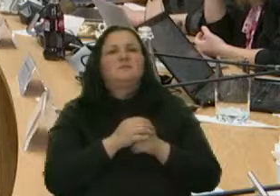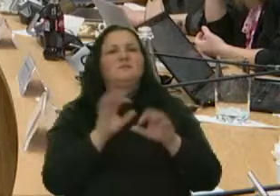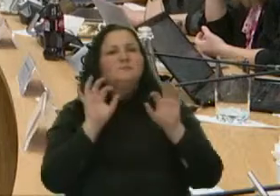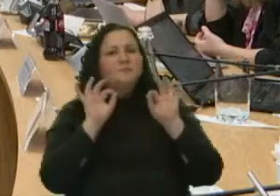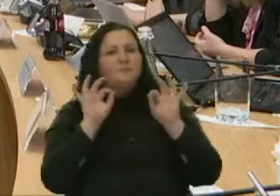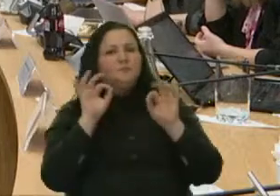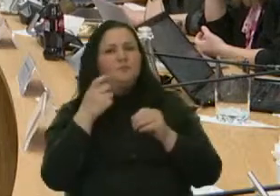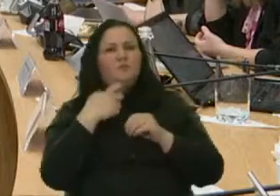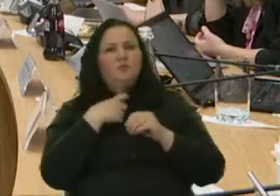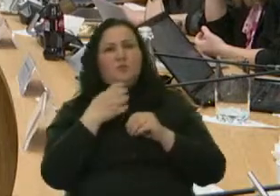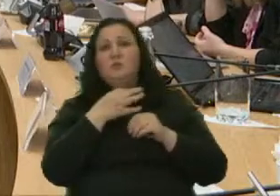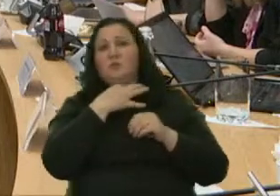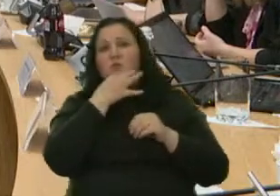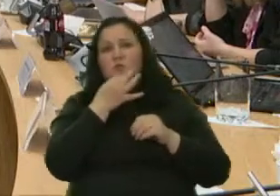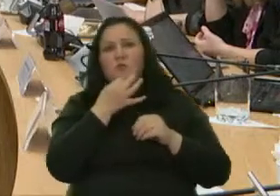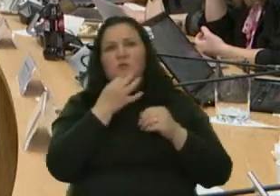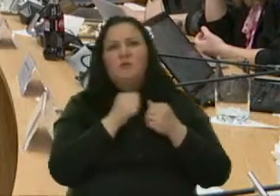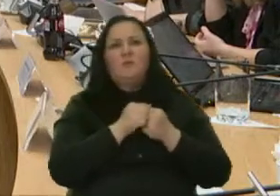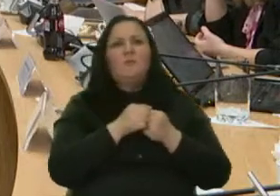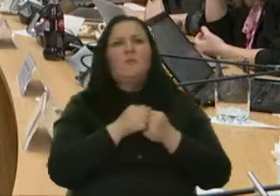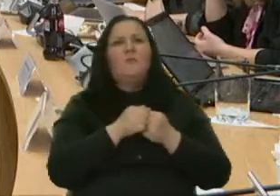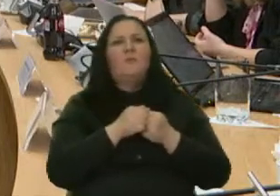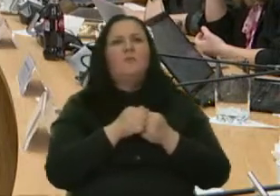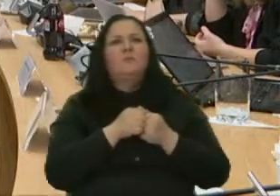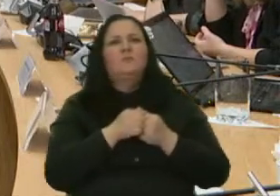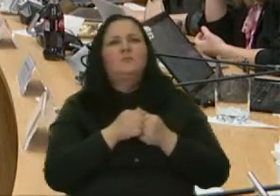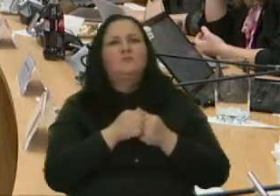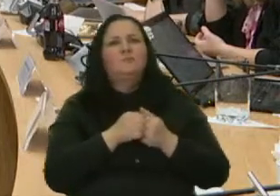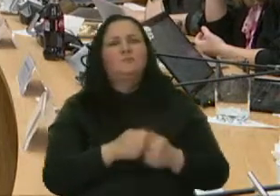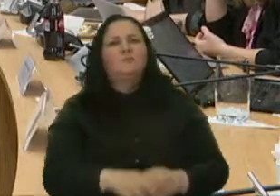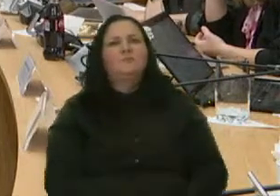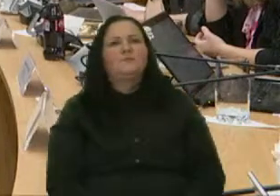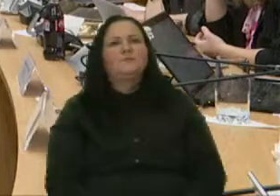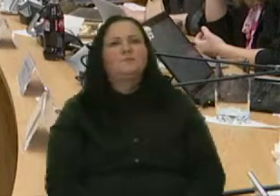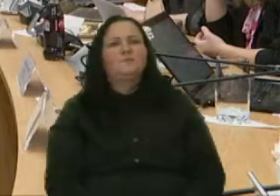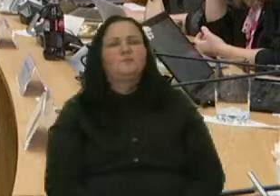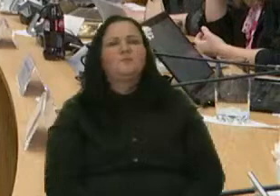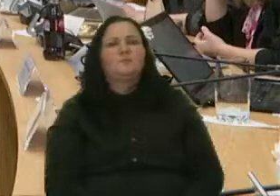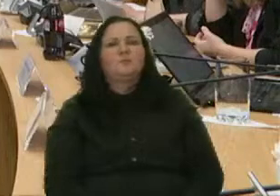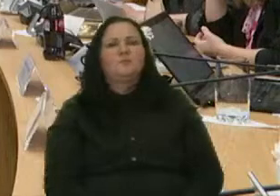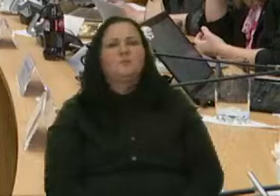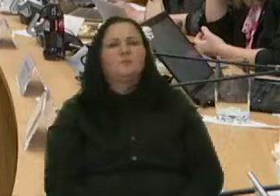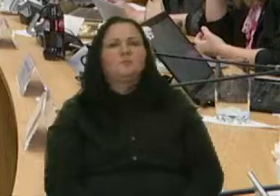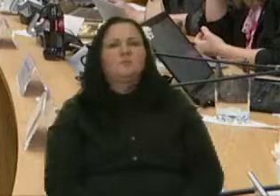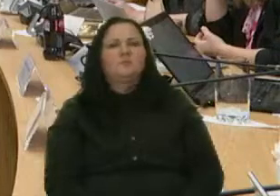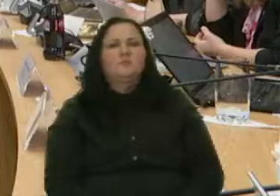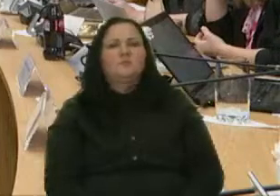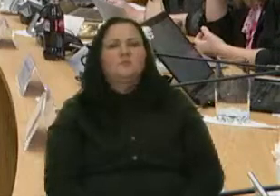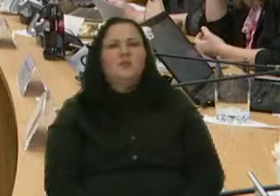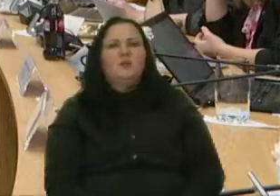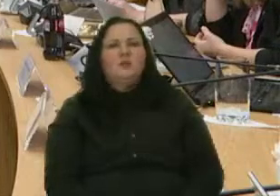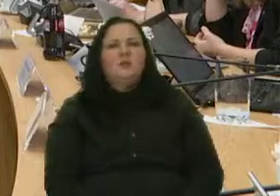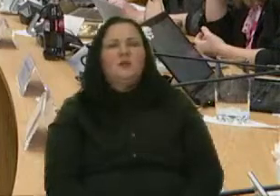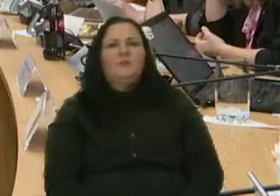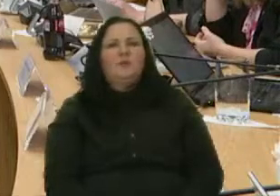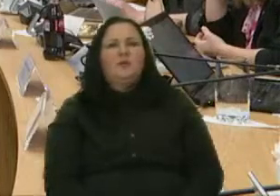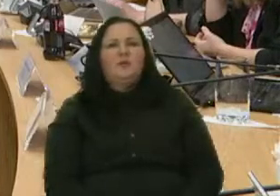puteți să vă spuneți punctul de vedere fără problemă o să notez o secundă vă rog ca să pot să notez ă Toate aceste